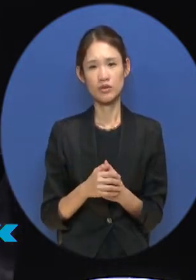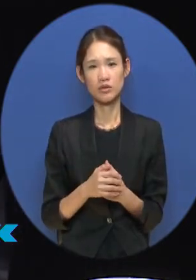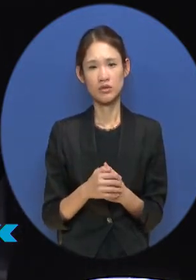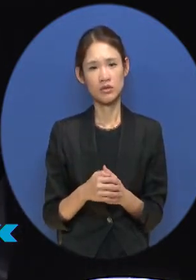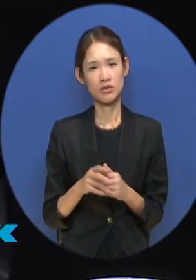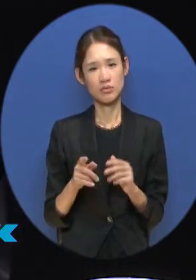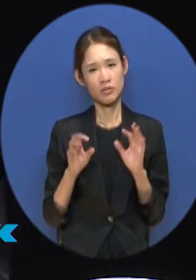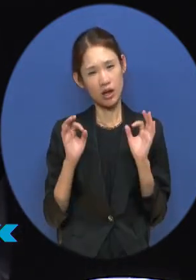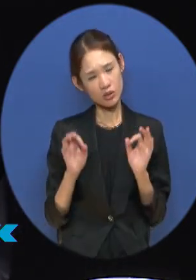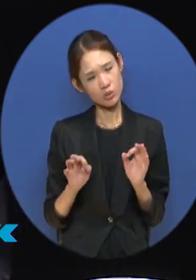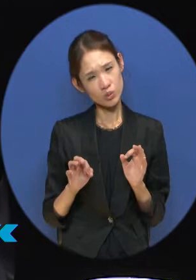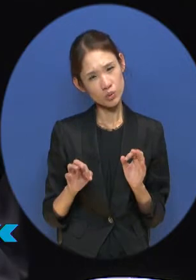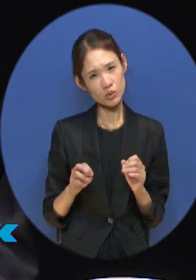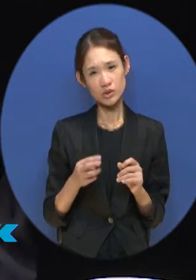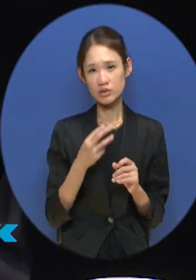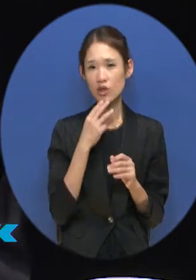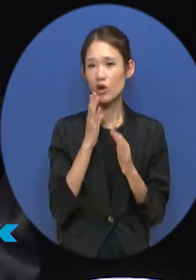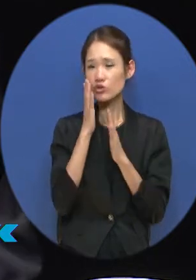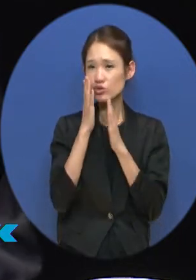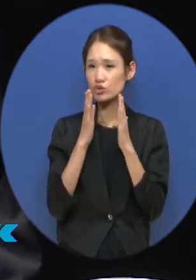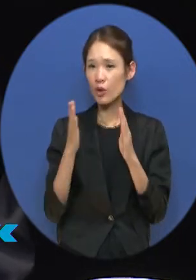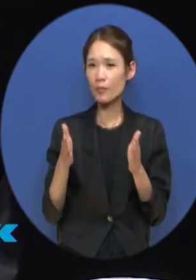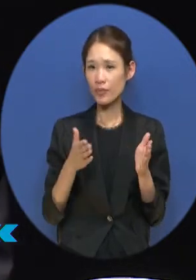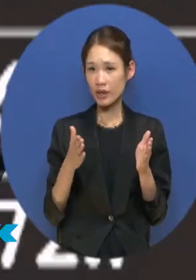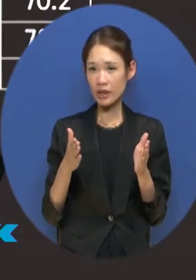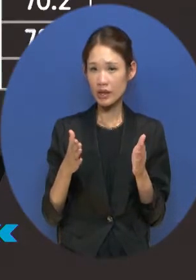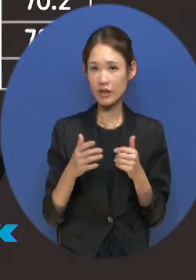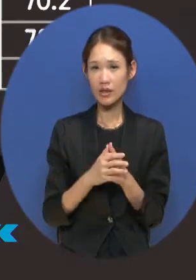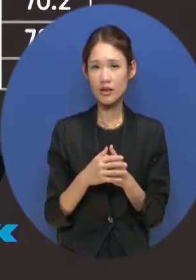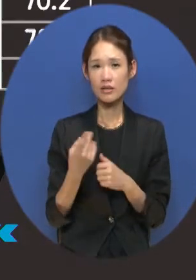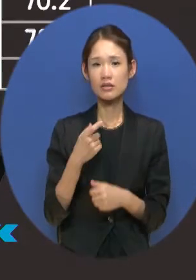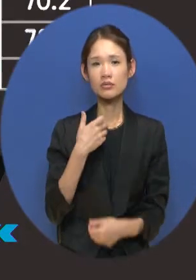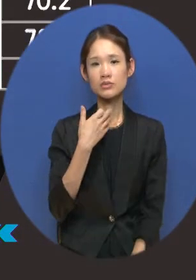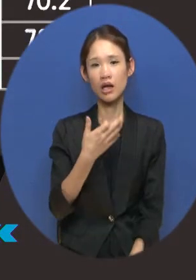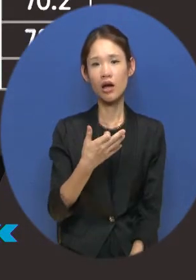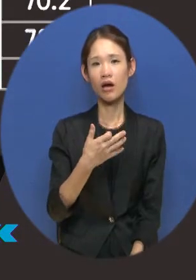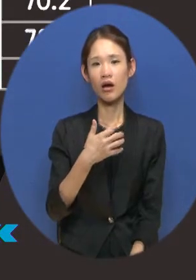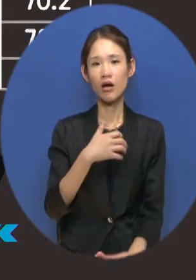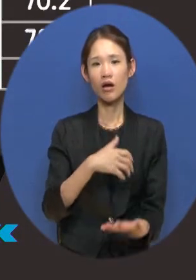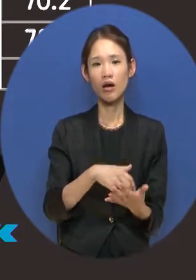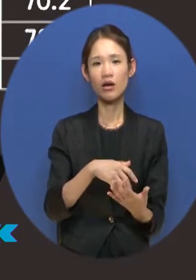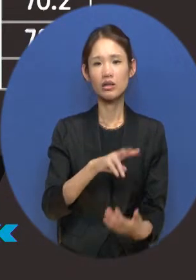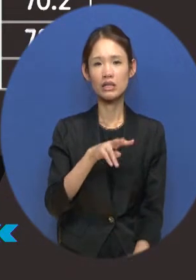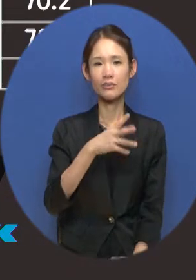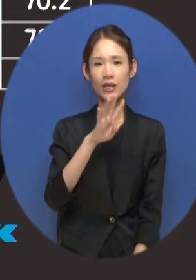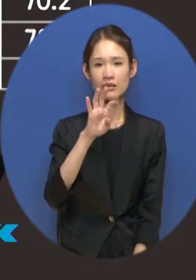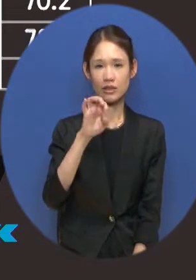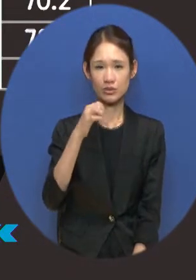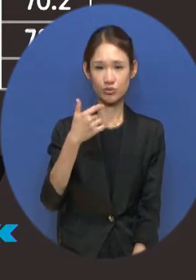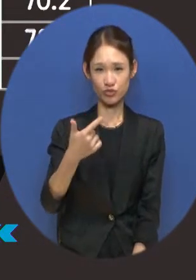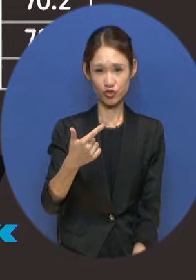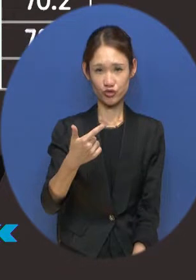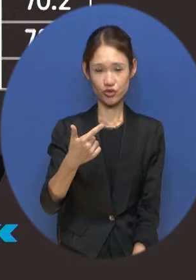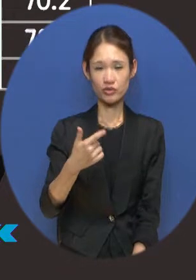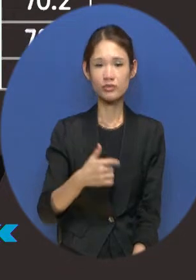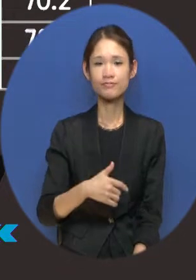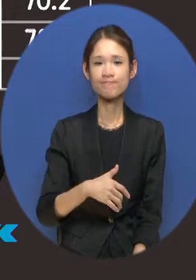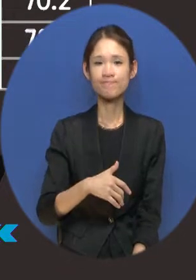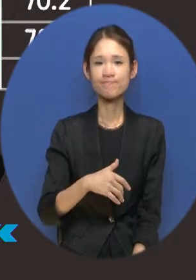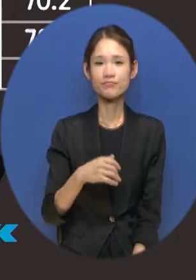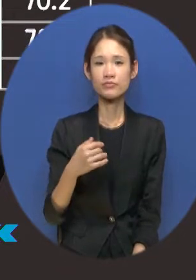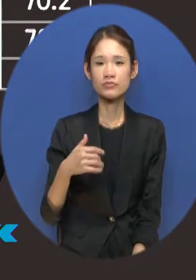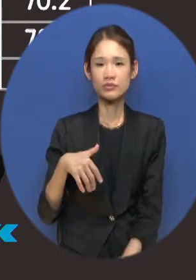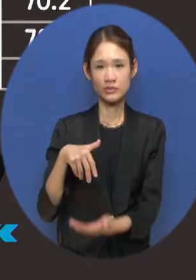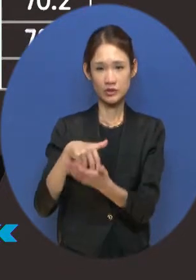지금 당장 이걸 봐도, 서울숲 같은 경우 보니까 2014년도에 246. 대합실이요. 예.